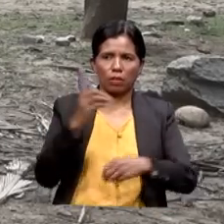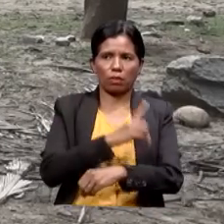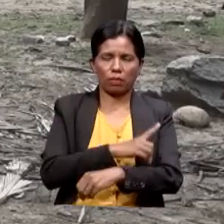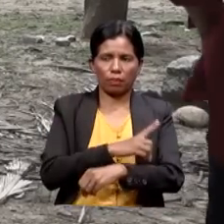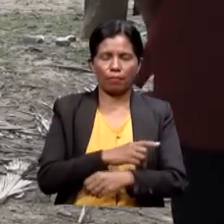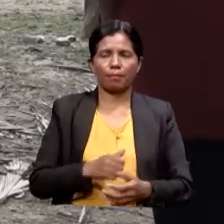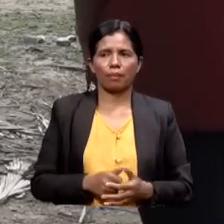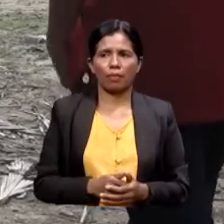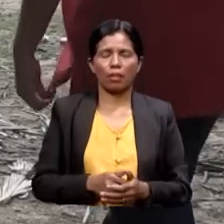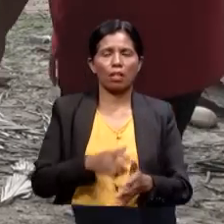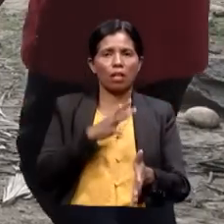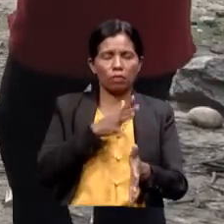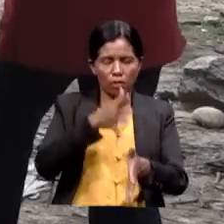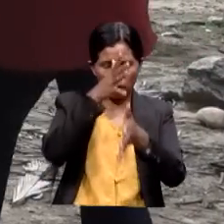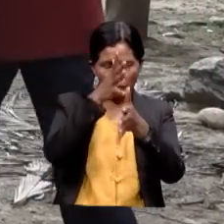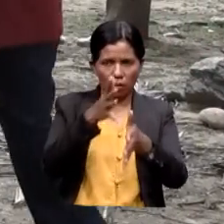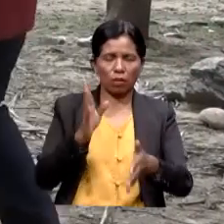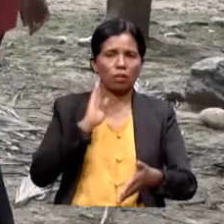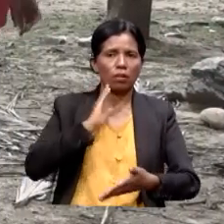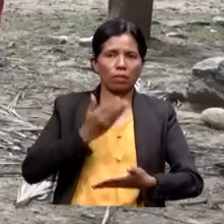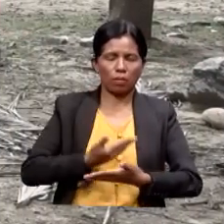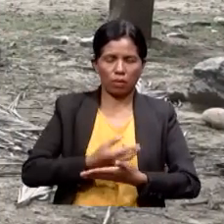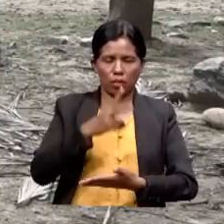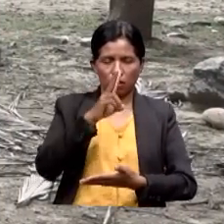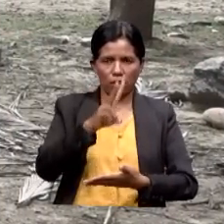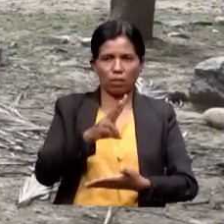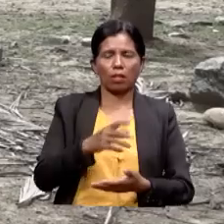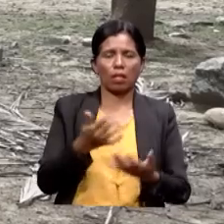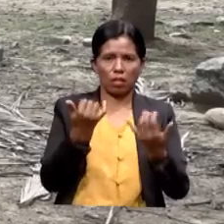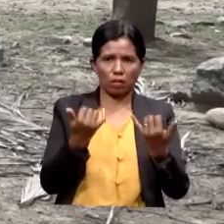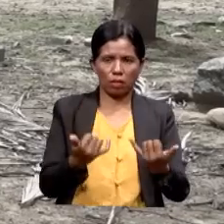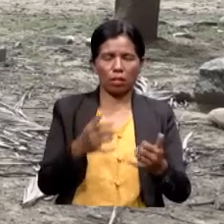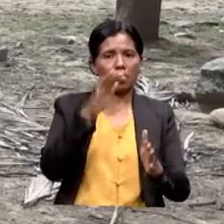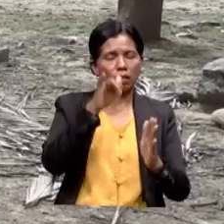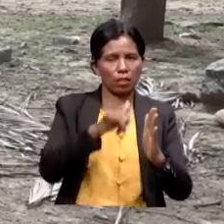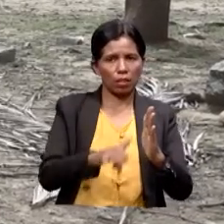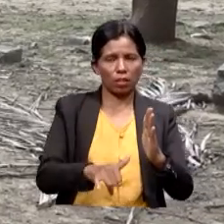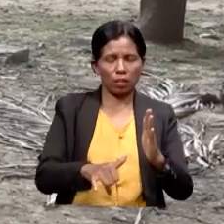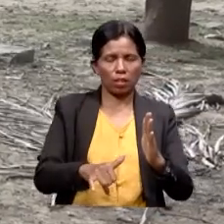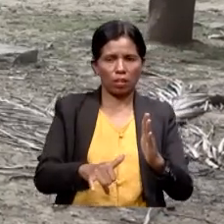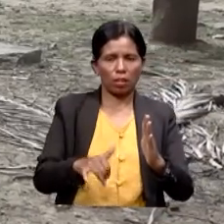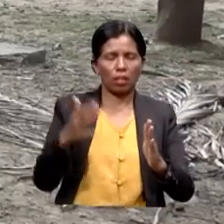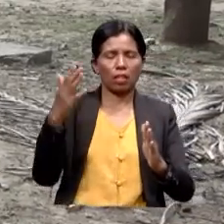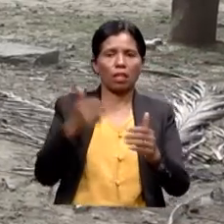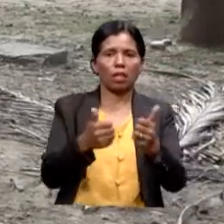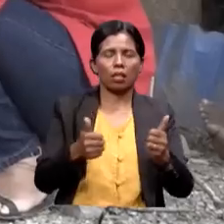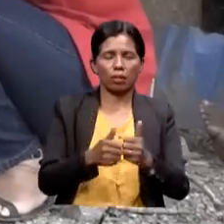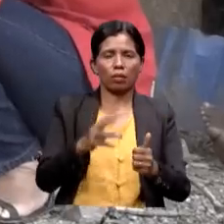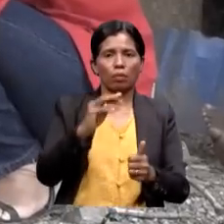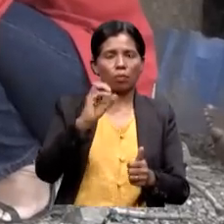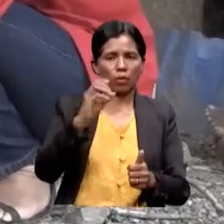Avo Benjamin, avo Berta, ho nebe uan na rua. Dadao ne, hela ia kaitehu, aldeia mota